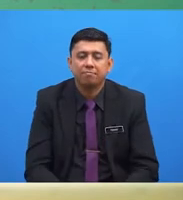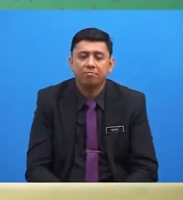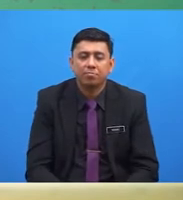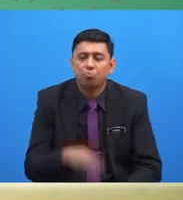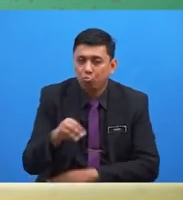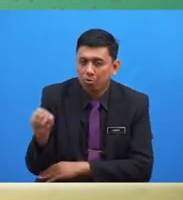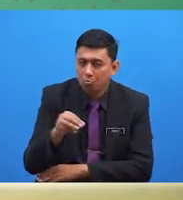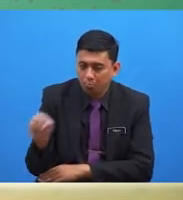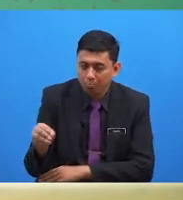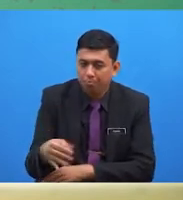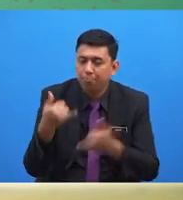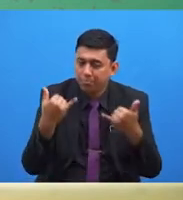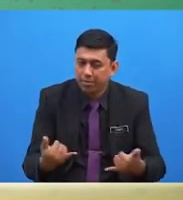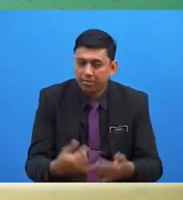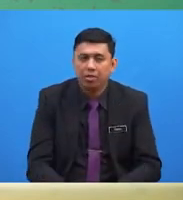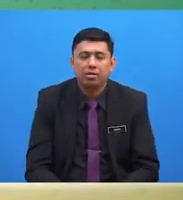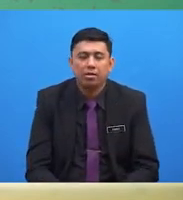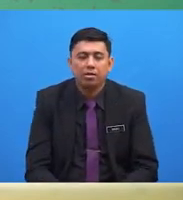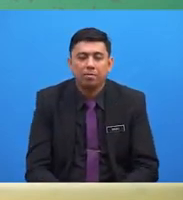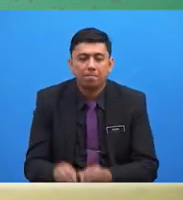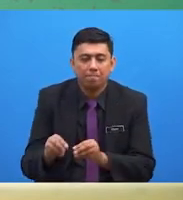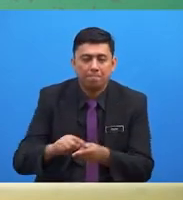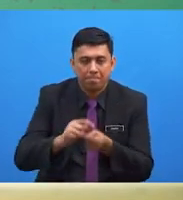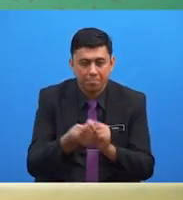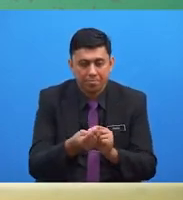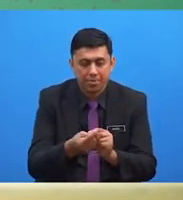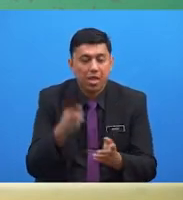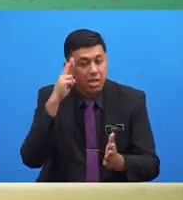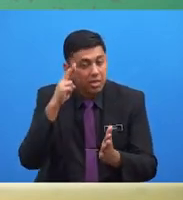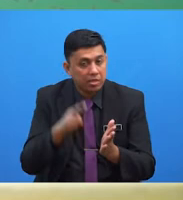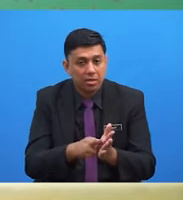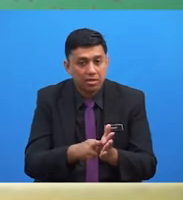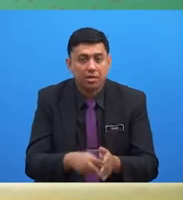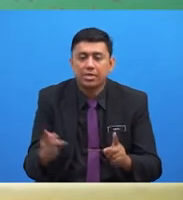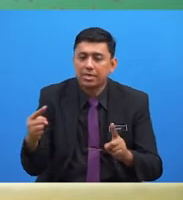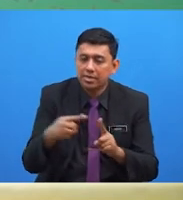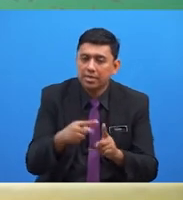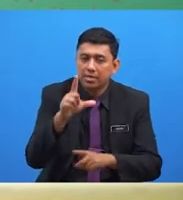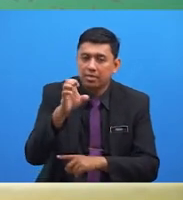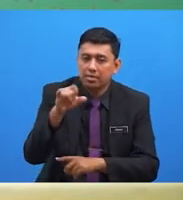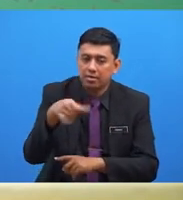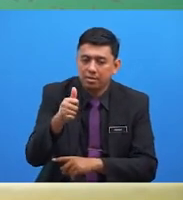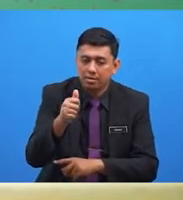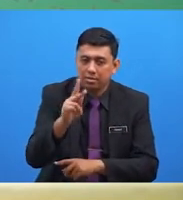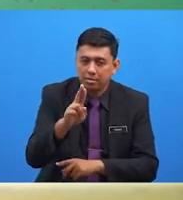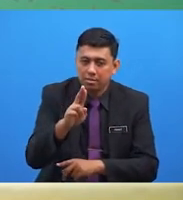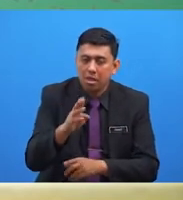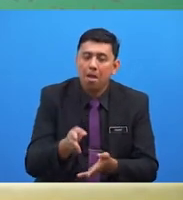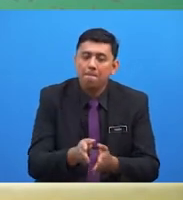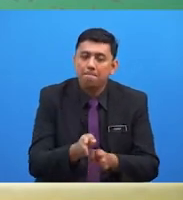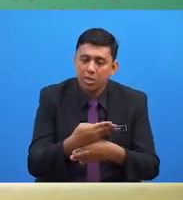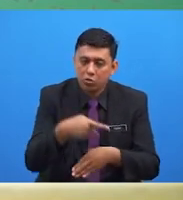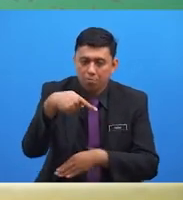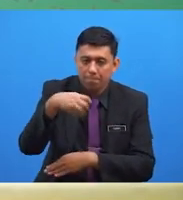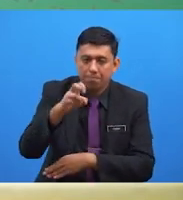Baiklah murid-murid, sekarang kita akan beralih kepada perekodan ke leja dalam penyata